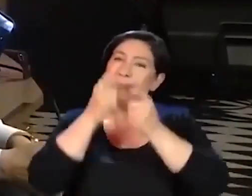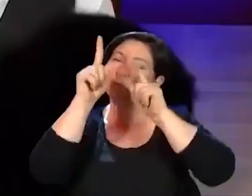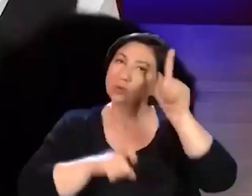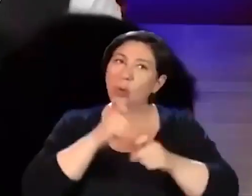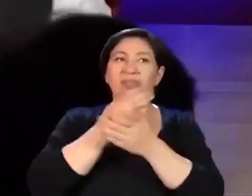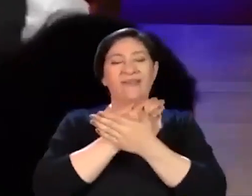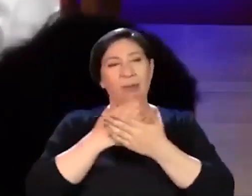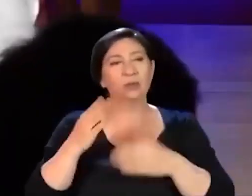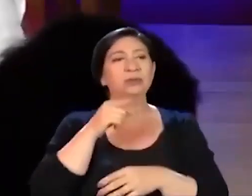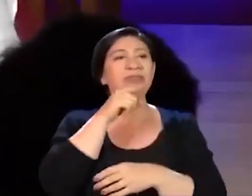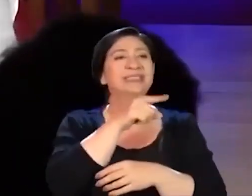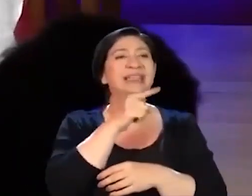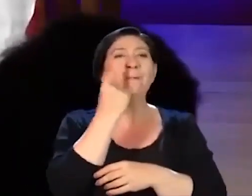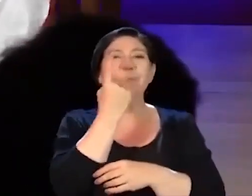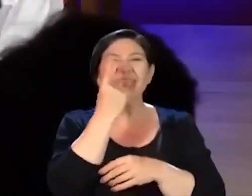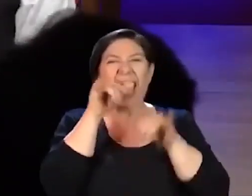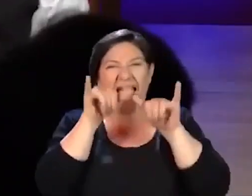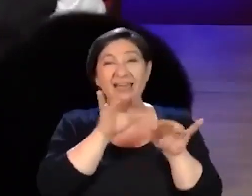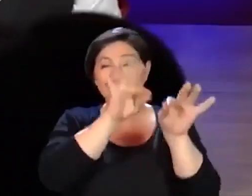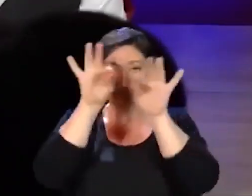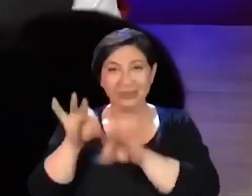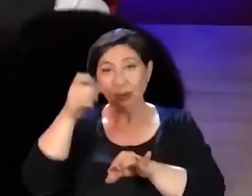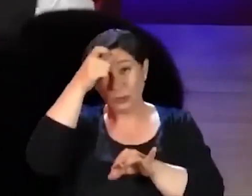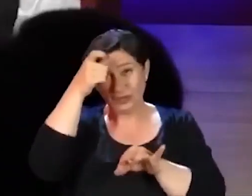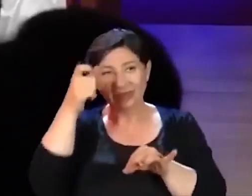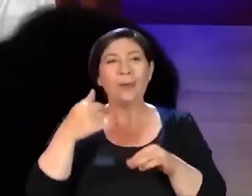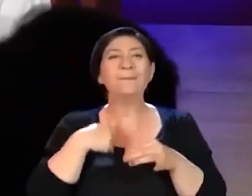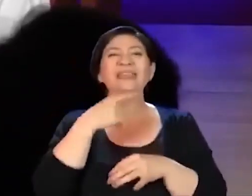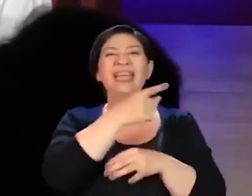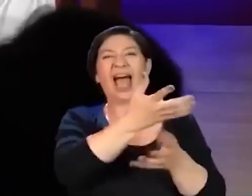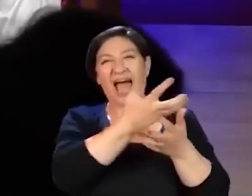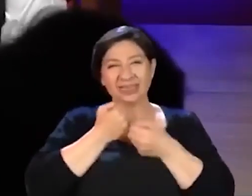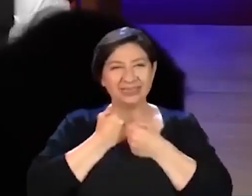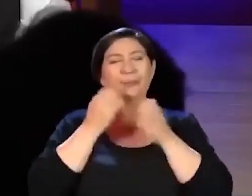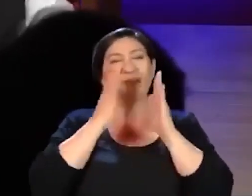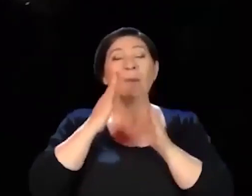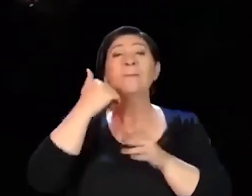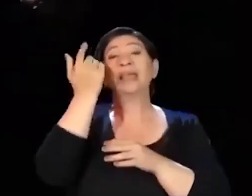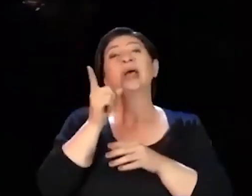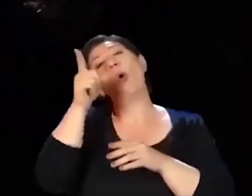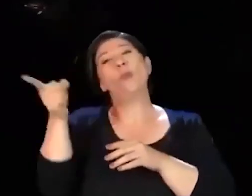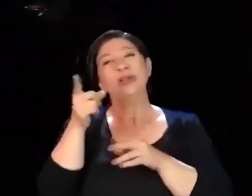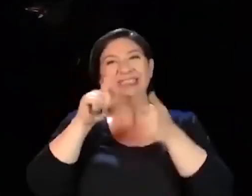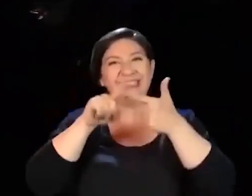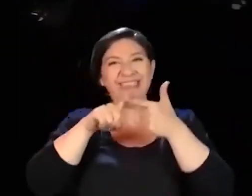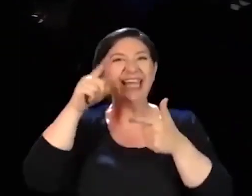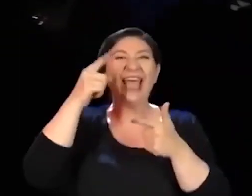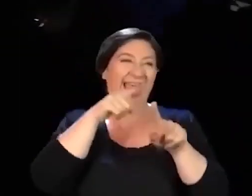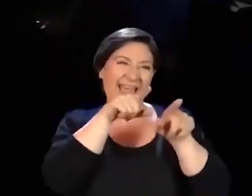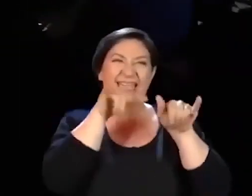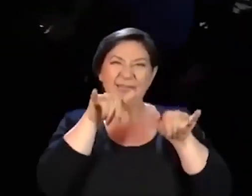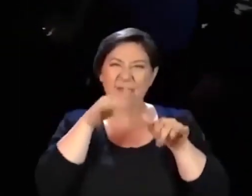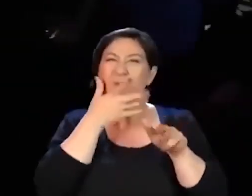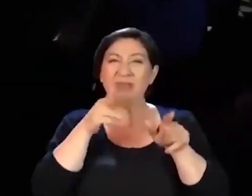sürekli çabasıyla devam ediyor. Senden bir tane daha olsa Türkiye'de ben seni alsam sürekli, Beyazıt da onu alsa, ikinci Yılmaz Morgül'ü